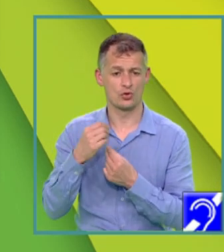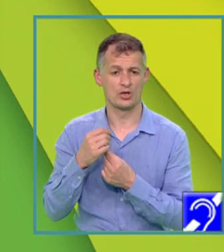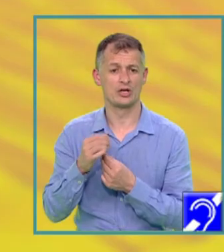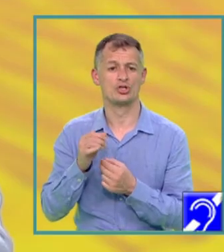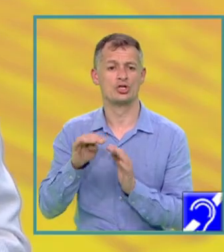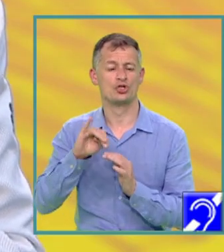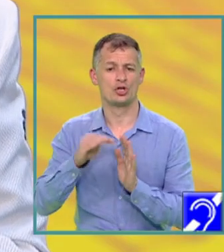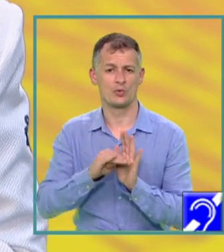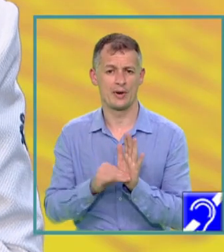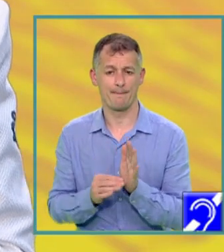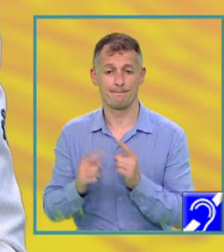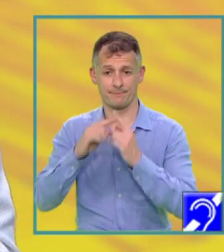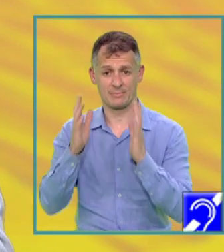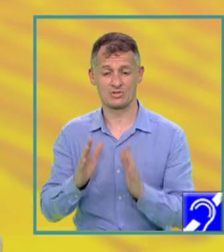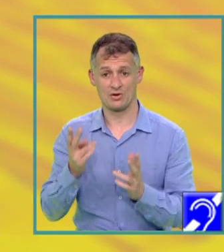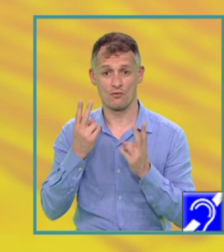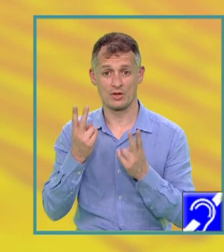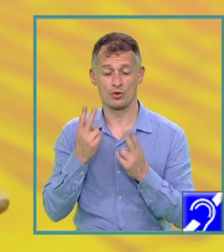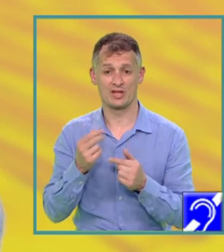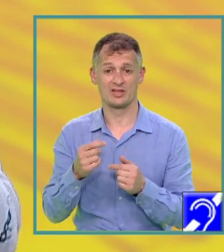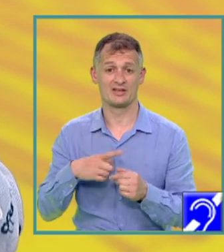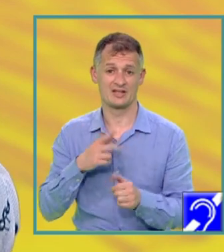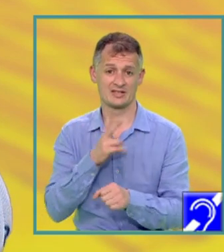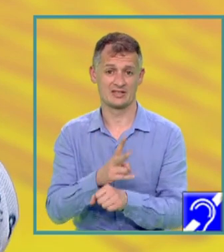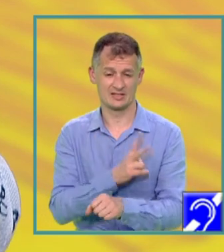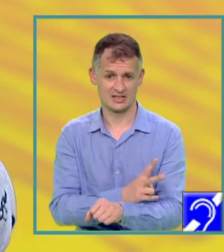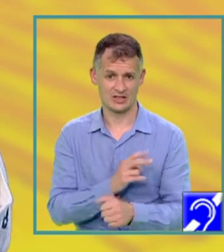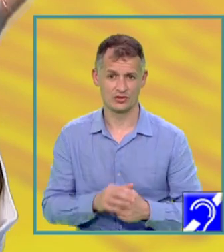bisericii. Foarte important este statul, pentru că noi